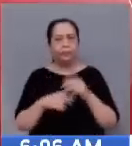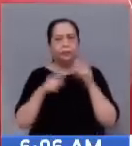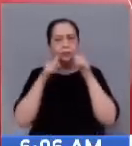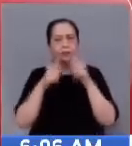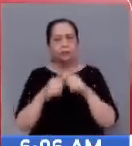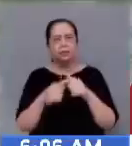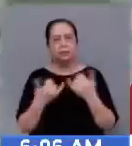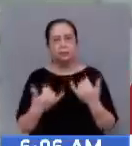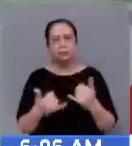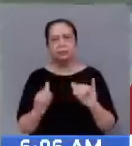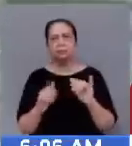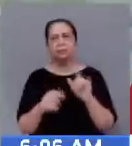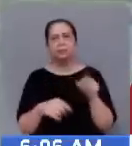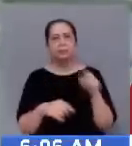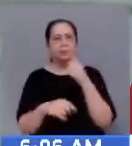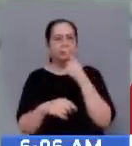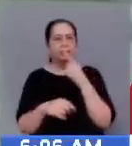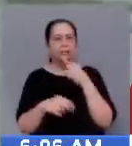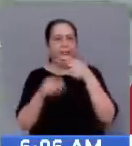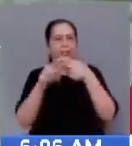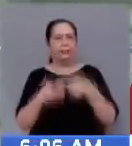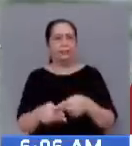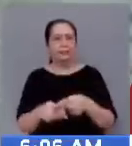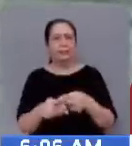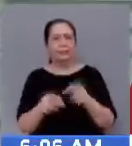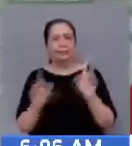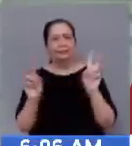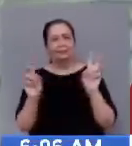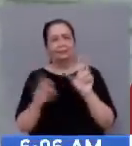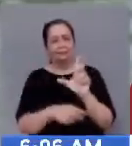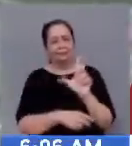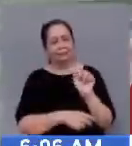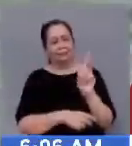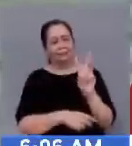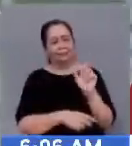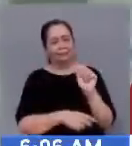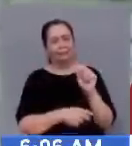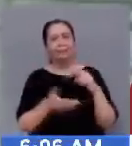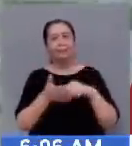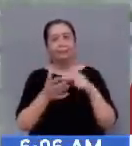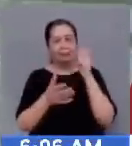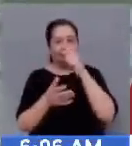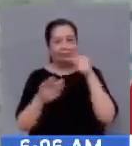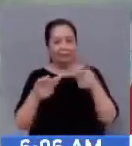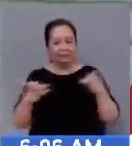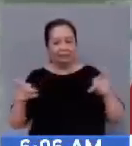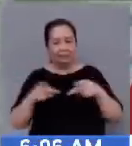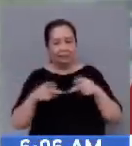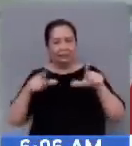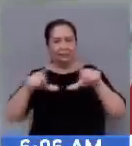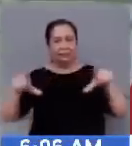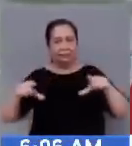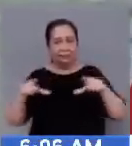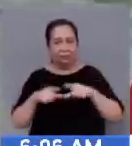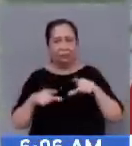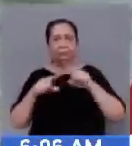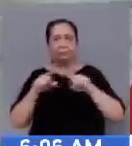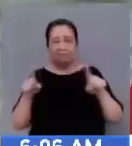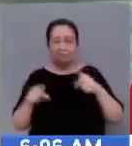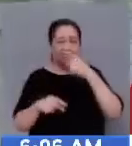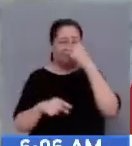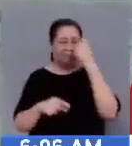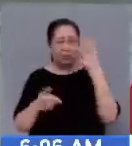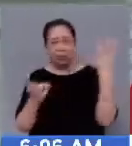po no, nung pangalan nila, yung kalagayan nila, hindi dahil sa lawa, kundi dahil sa matinding baha